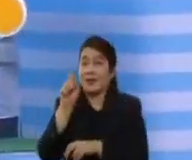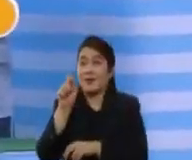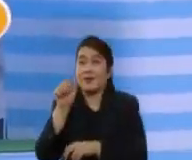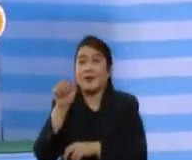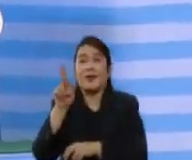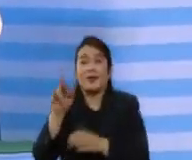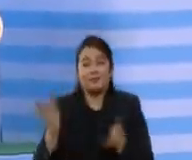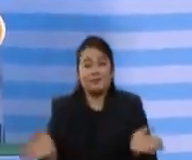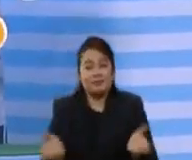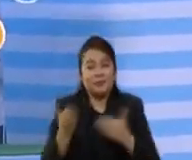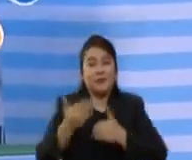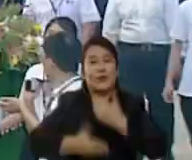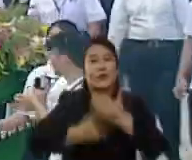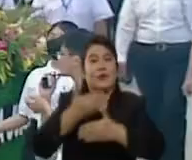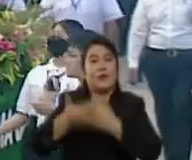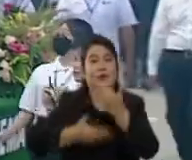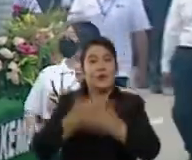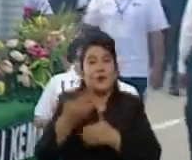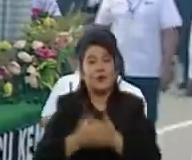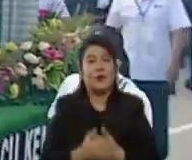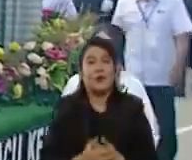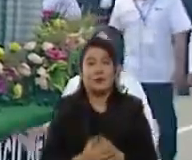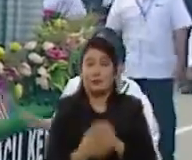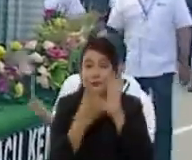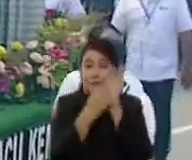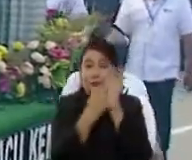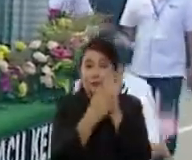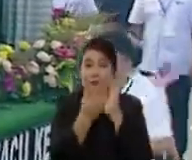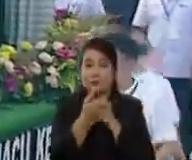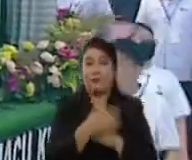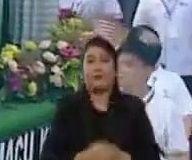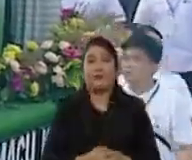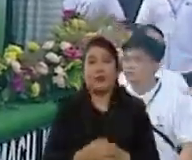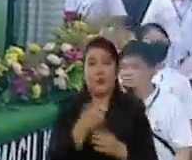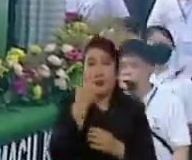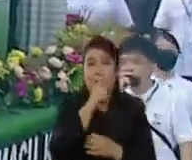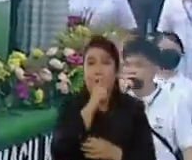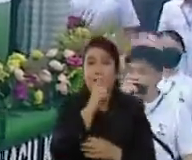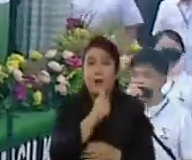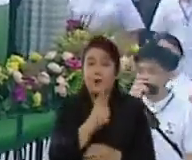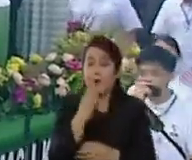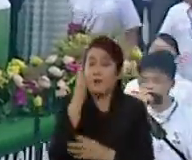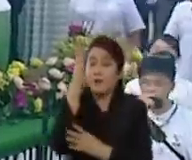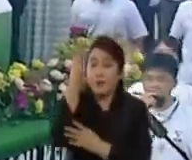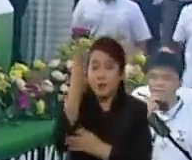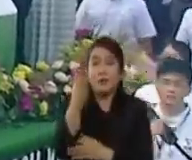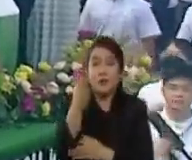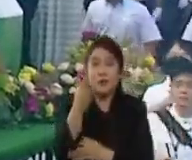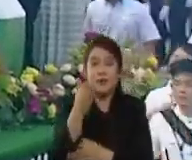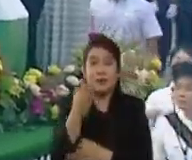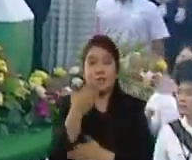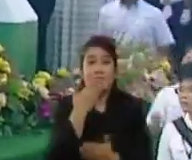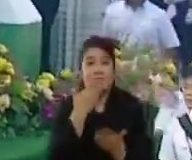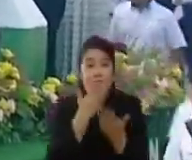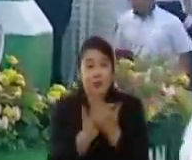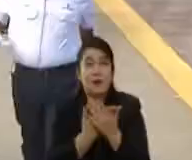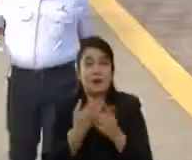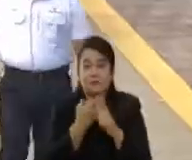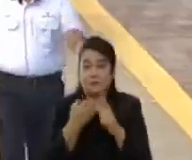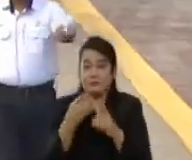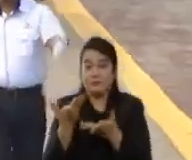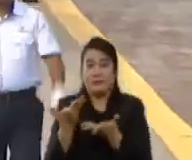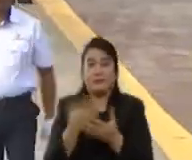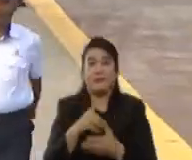Memacu Kemajuan, simbol kukuh syarikat multinasional negara untuk memastikan masa depan yang mampan melalui